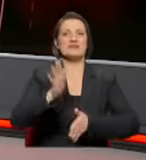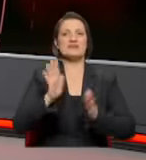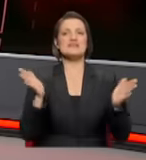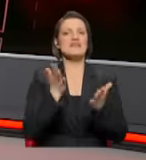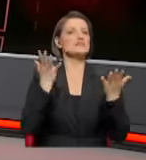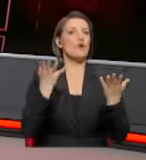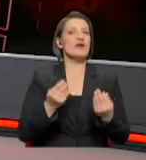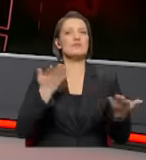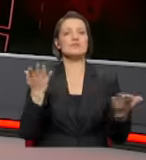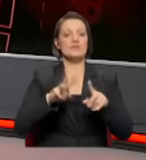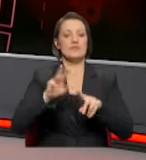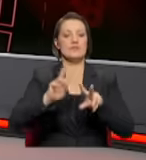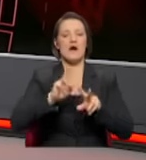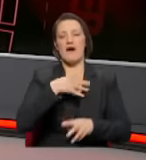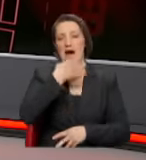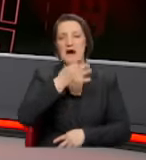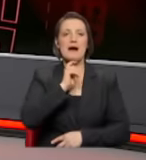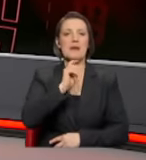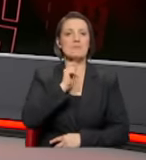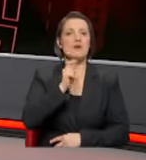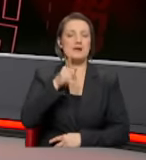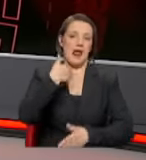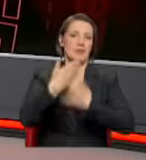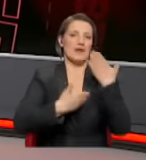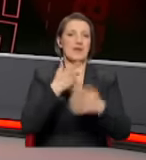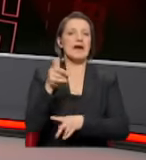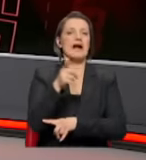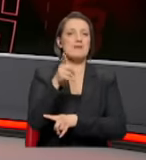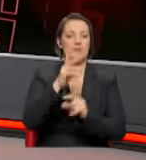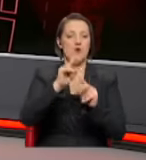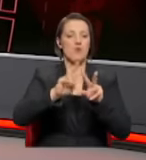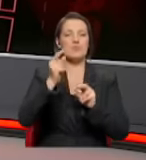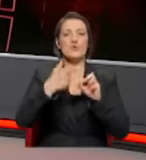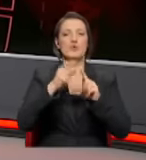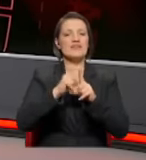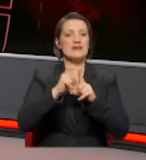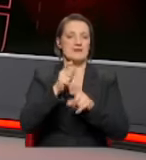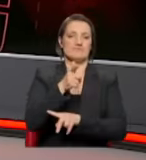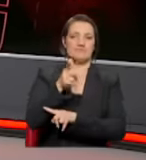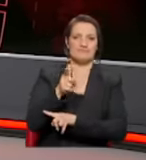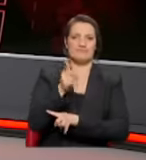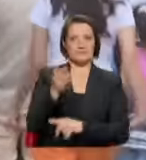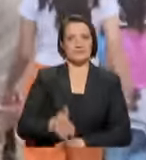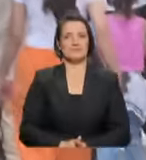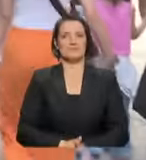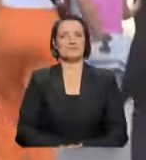merkezi olacak? Nav Haber muhabiri Merve Görgün'ü anlattı. Kameraman Ömür Dikme görüntüledi.